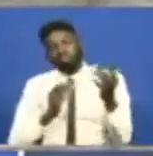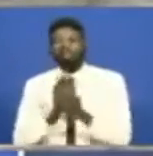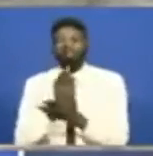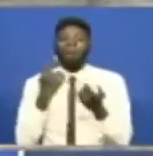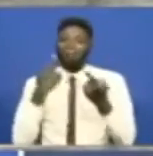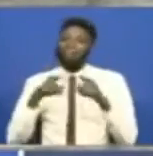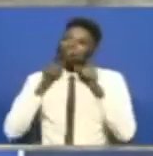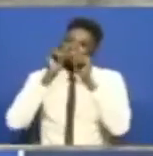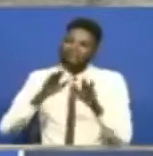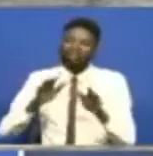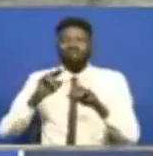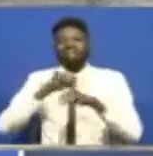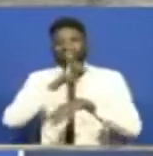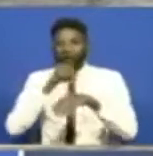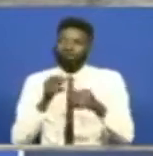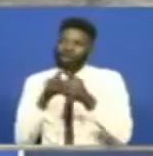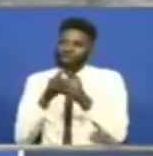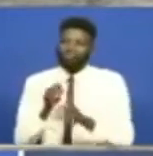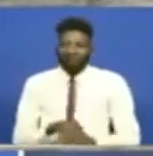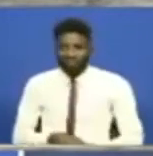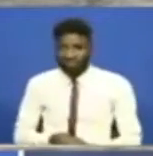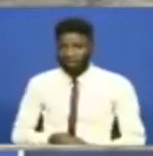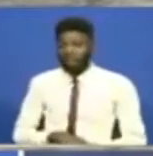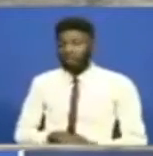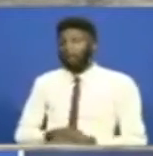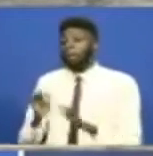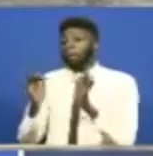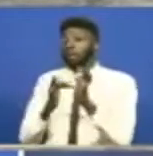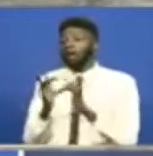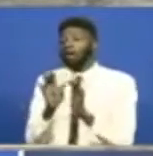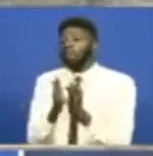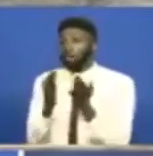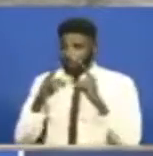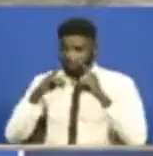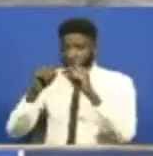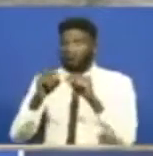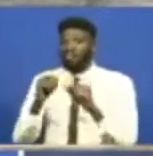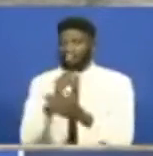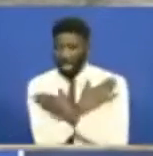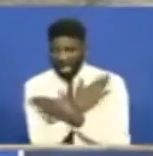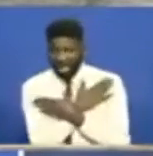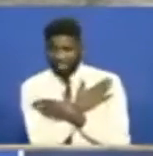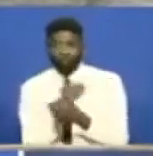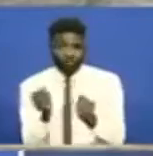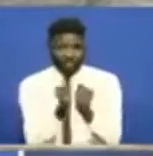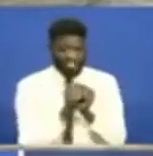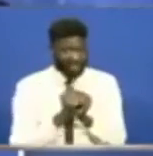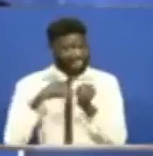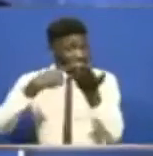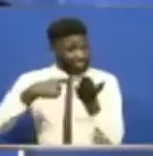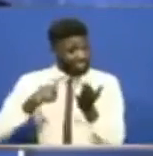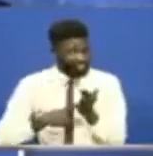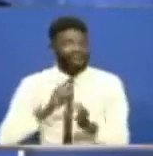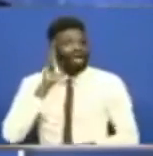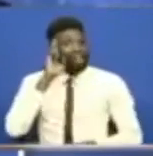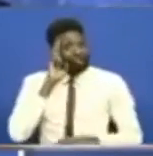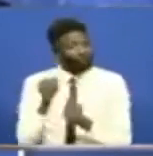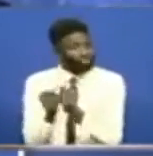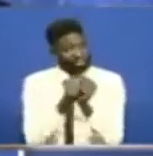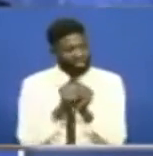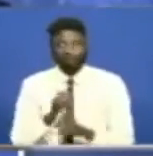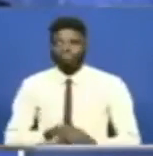Bible inasema, sit with your friend, reason together. And I'm saying that we should reason together. Mbunge